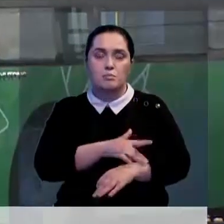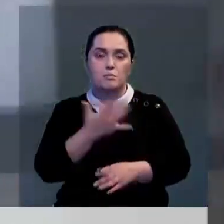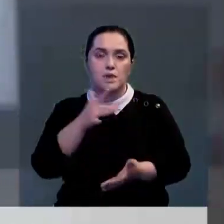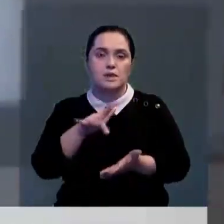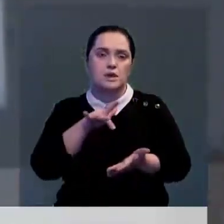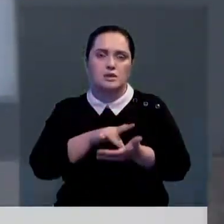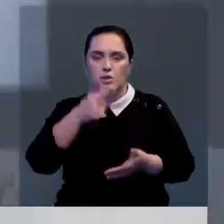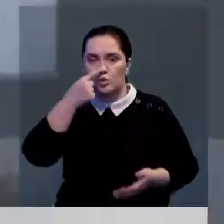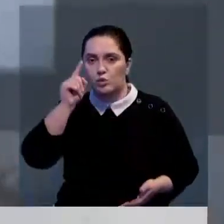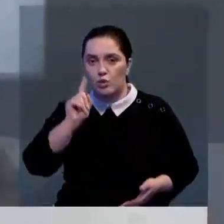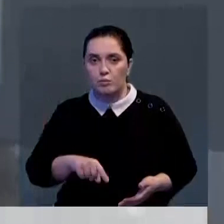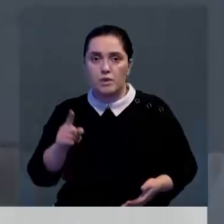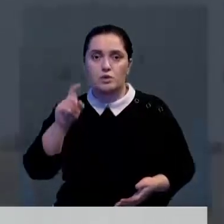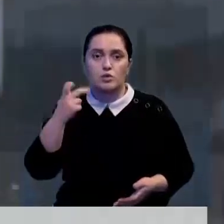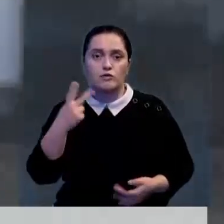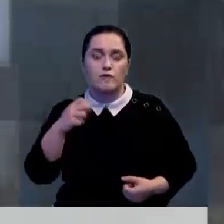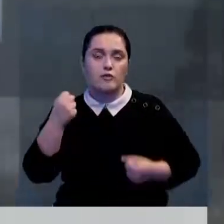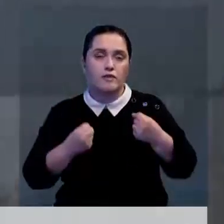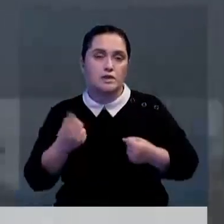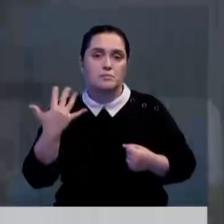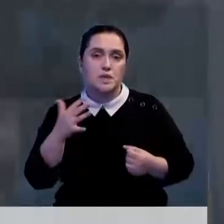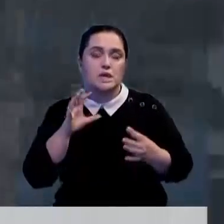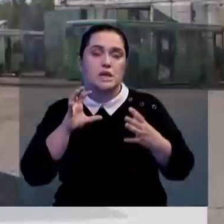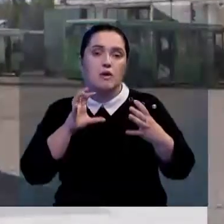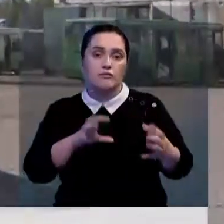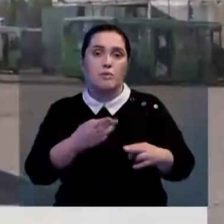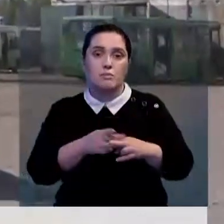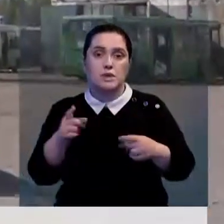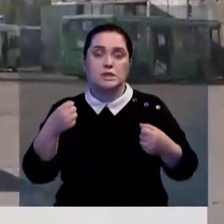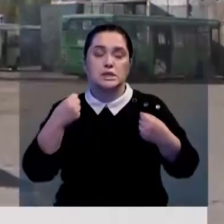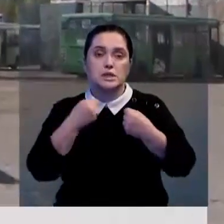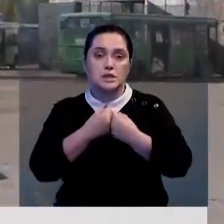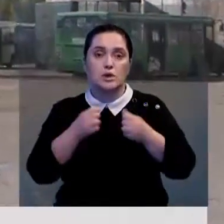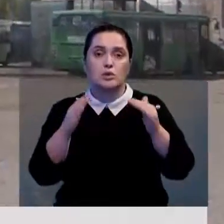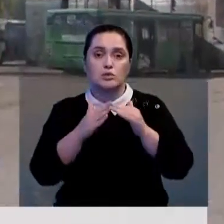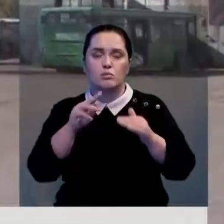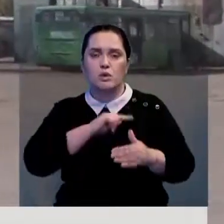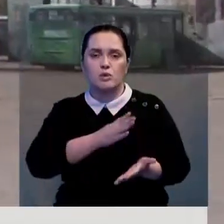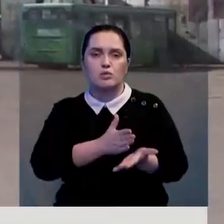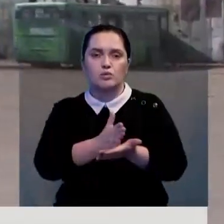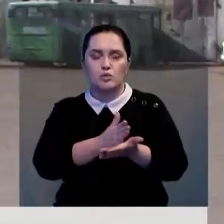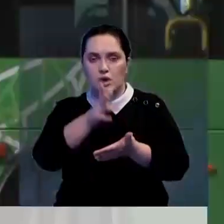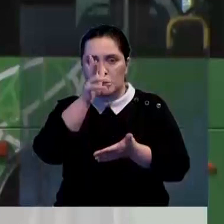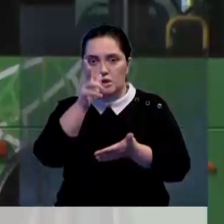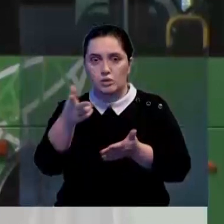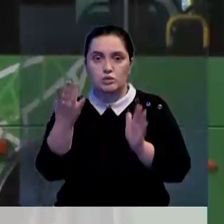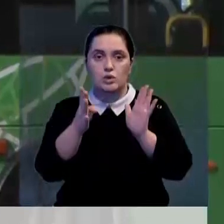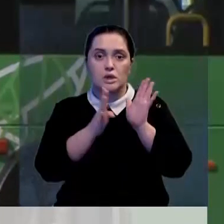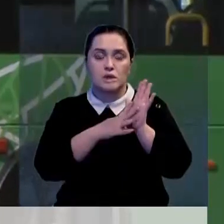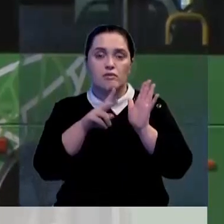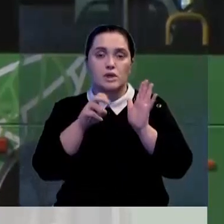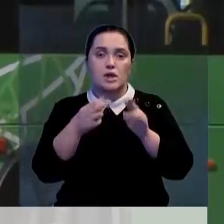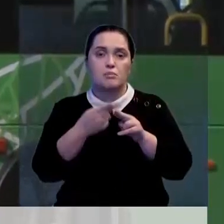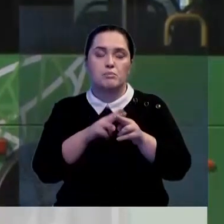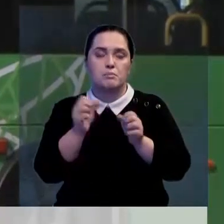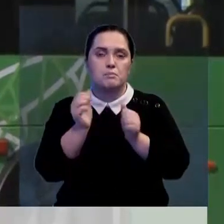городских маршрутов. В штате 120 водителей и 50 автобусов. Водитель, допустивший столкновение с жилым домом, работает здесь уже 3 года. Ему 49 лет, водительский